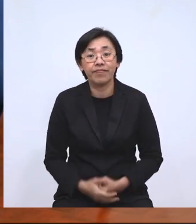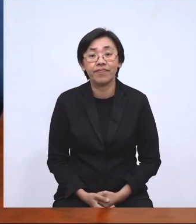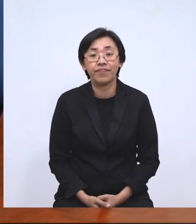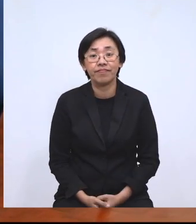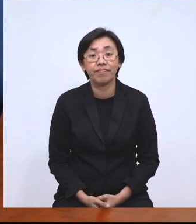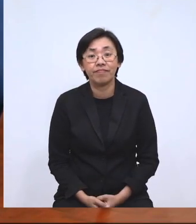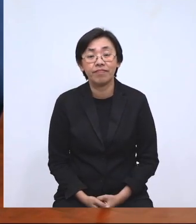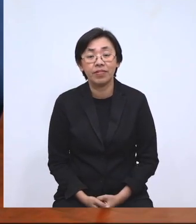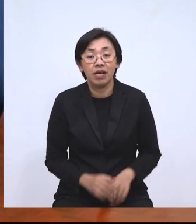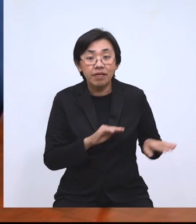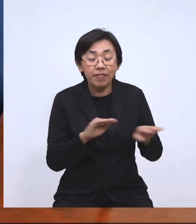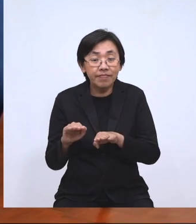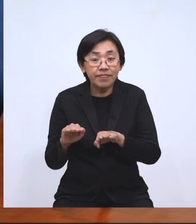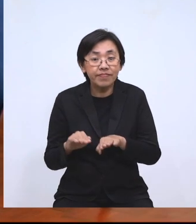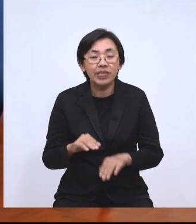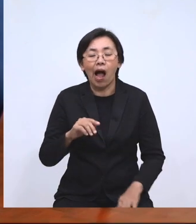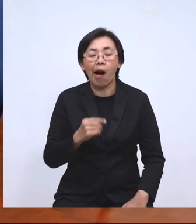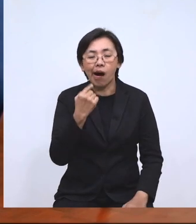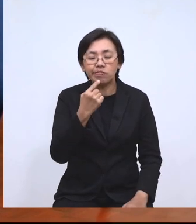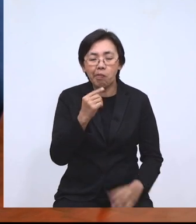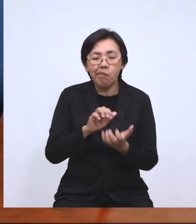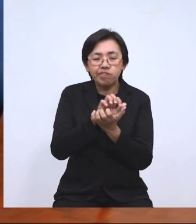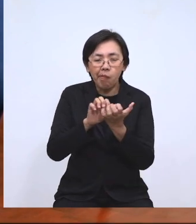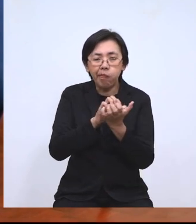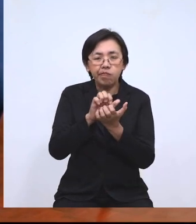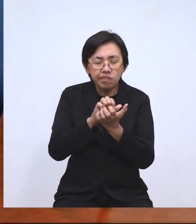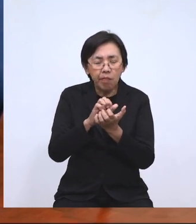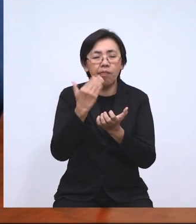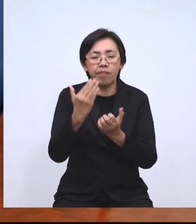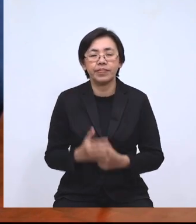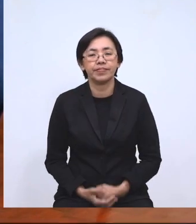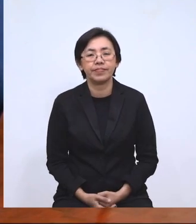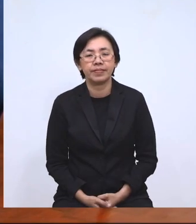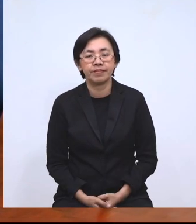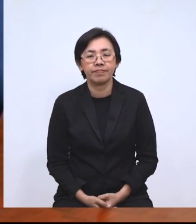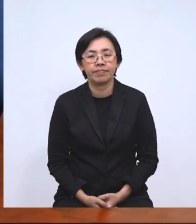ไหมพร้อมนะคะ เคี้ยวให้ละเอียดก่อนเคี้ยวในปากให้ละเอียดนะ